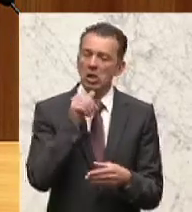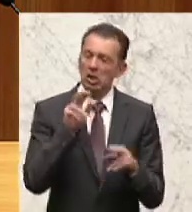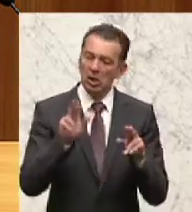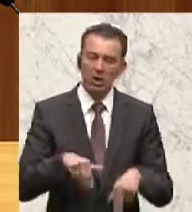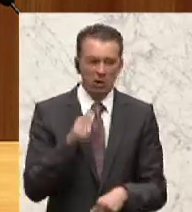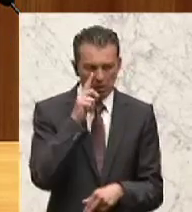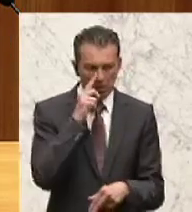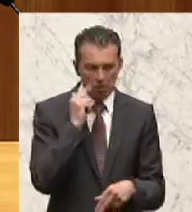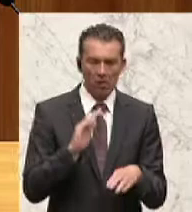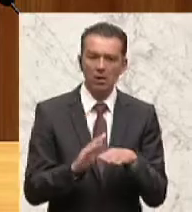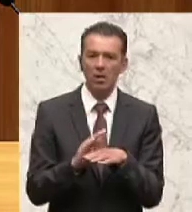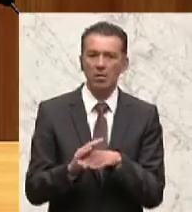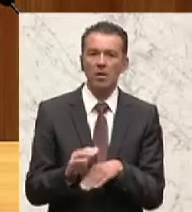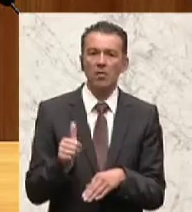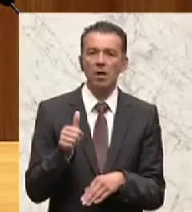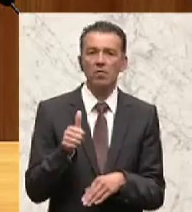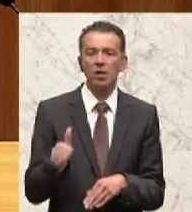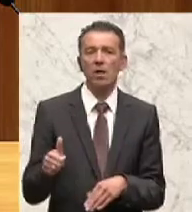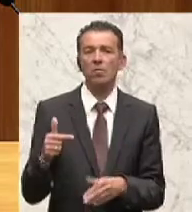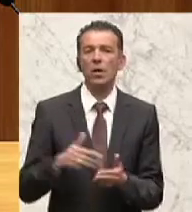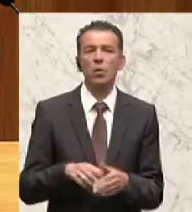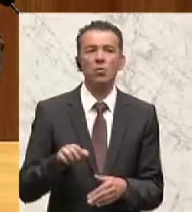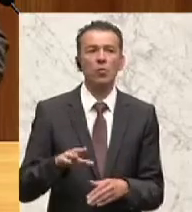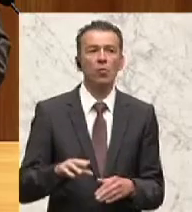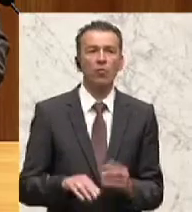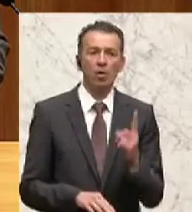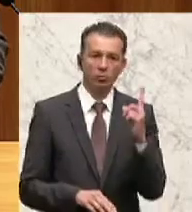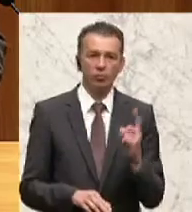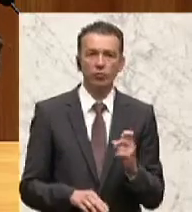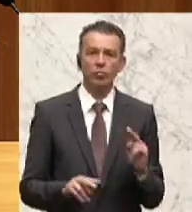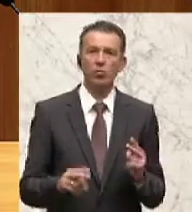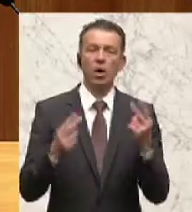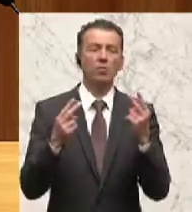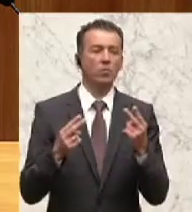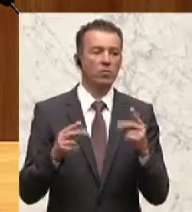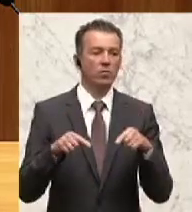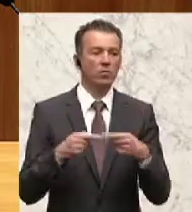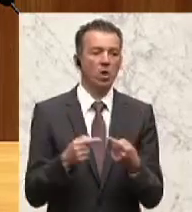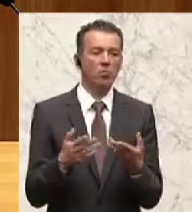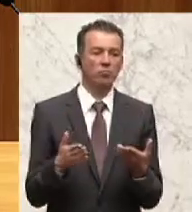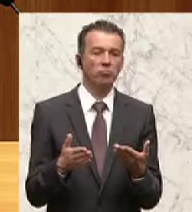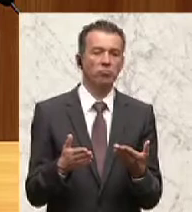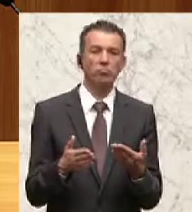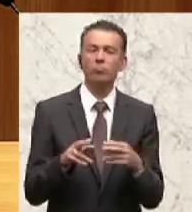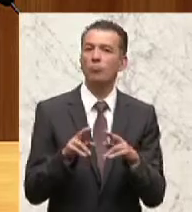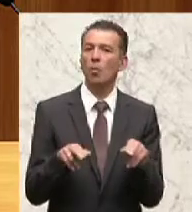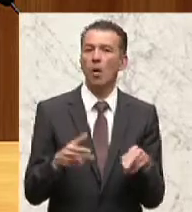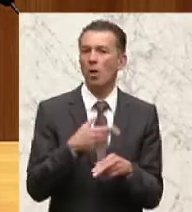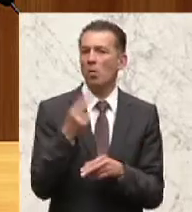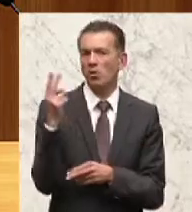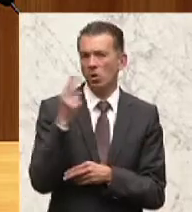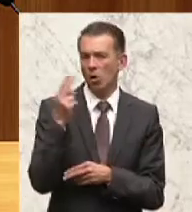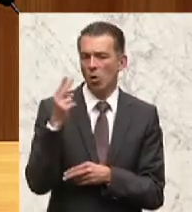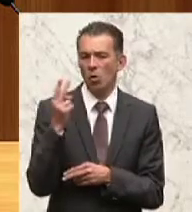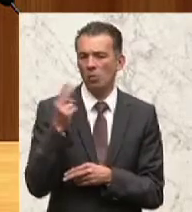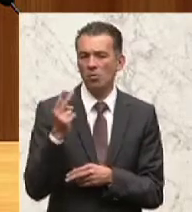am 01.01.2015 in Kraft tritt, dann sagt es die ganz normale menschliche Logik und der Verstand, dass